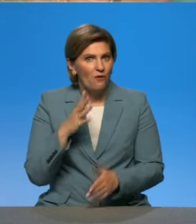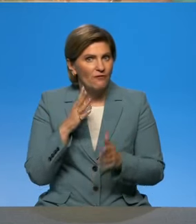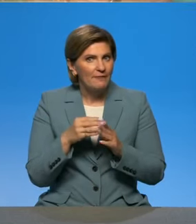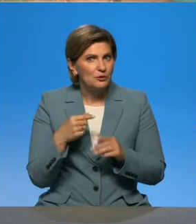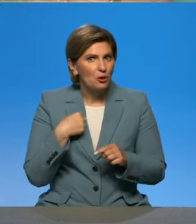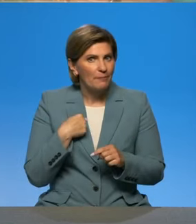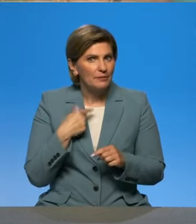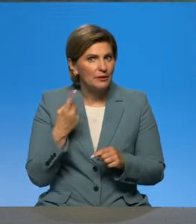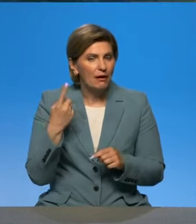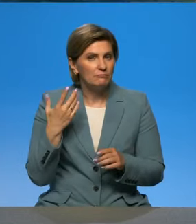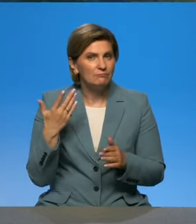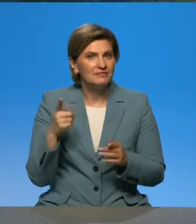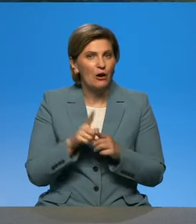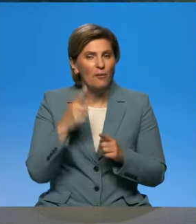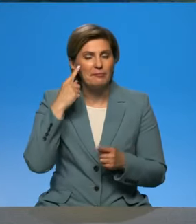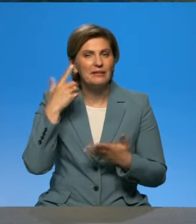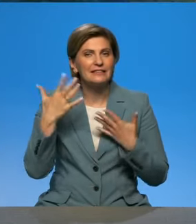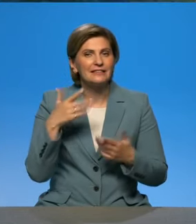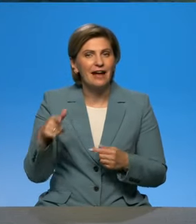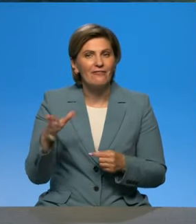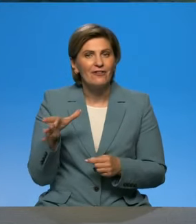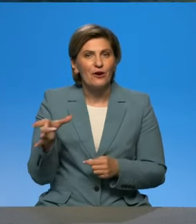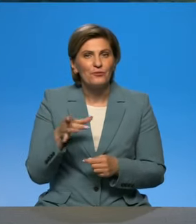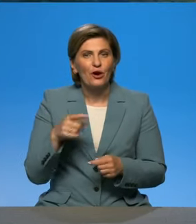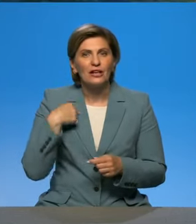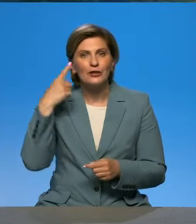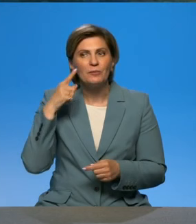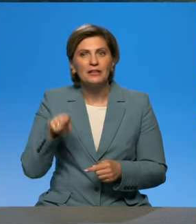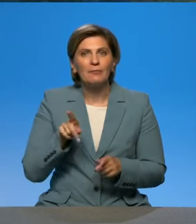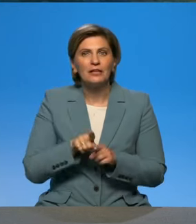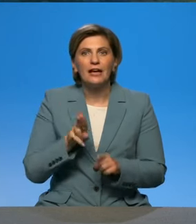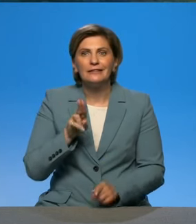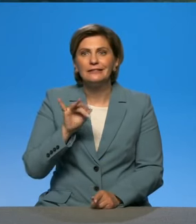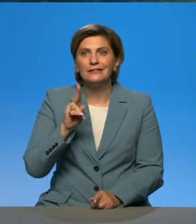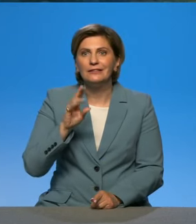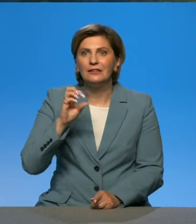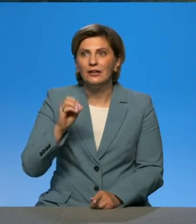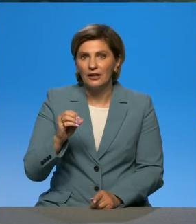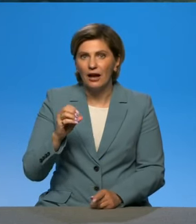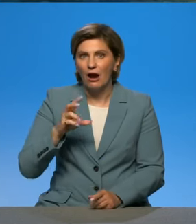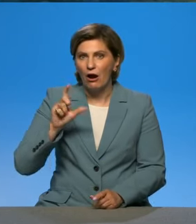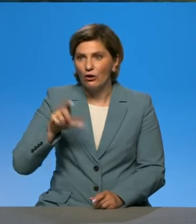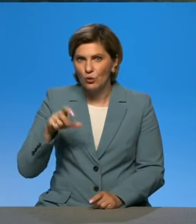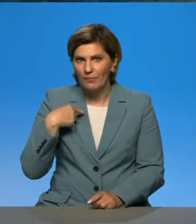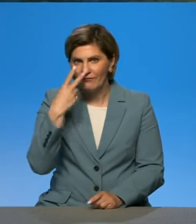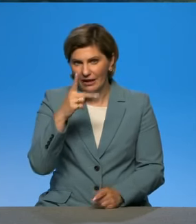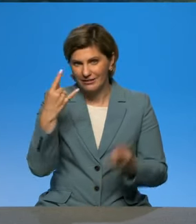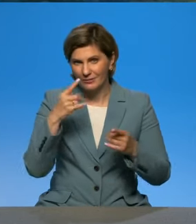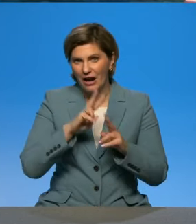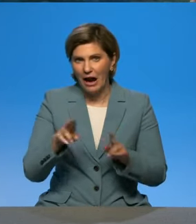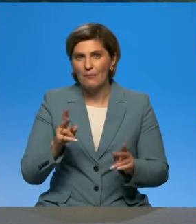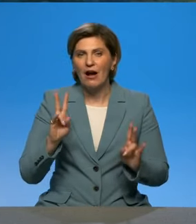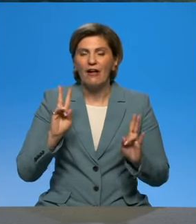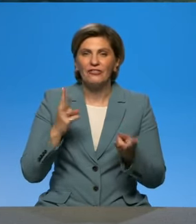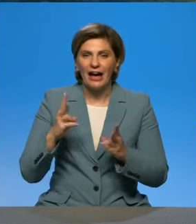Папуа-Новой Гвинее как о таком обиталище диких народов, вот как мы сейчас видели на видео, танцующих в юбках. На